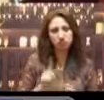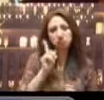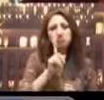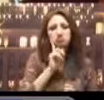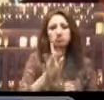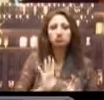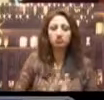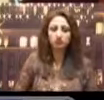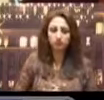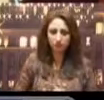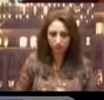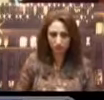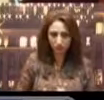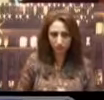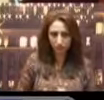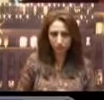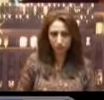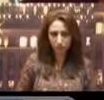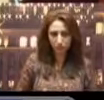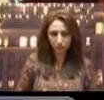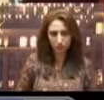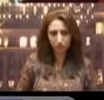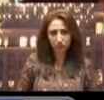يعني اللي بيتحدد اكتر